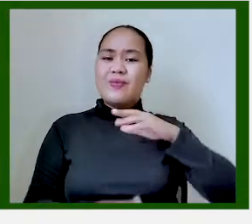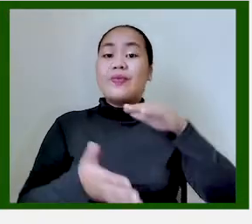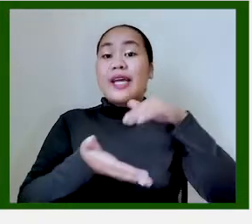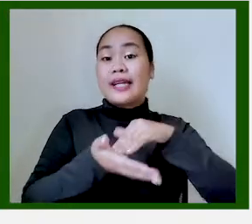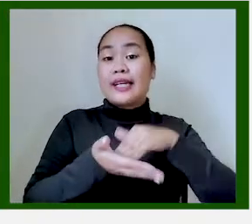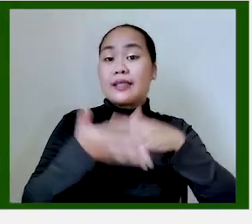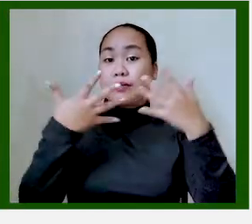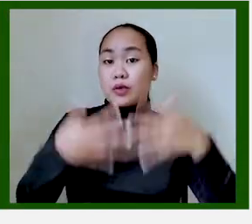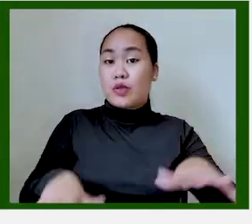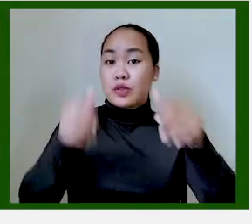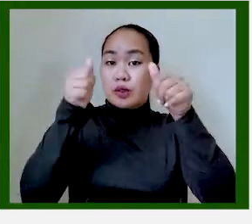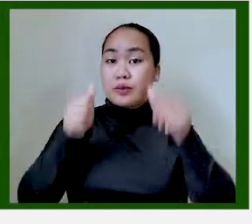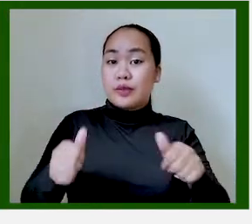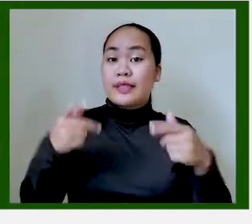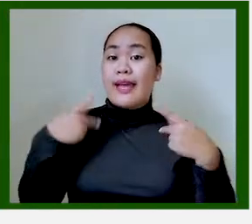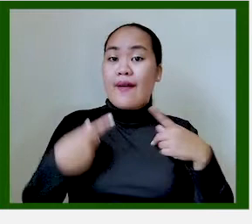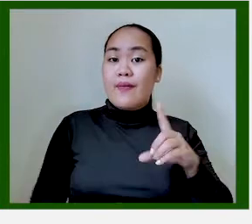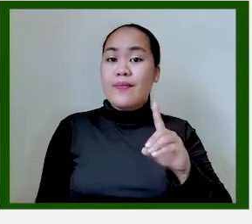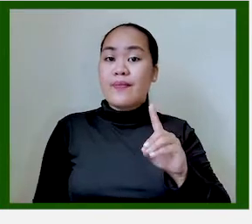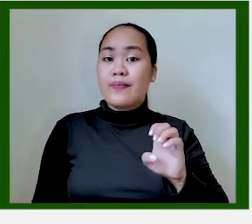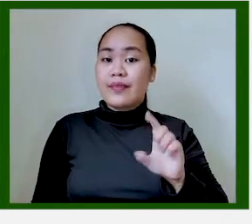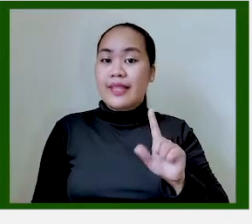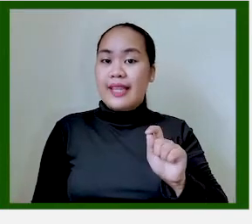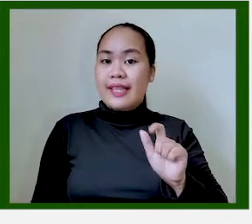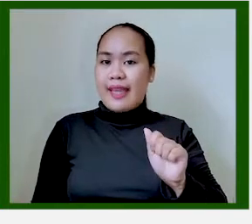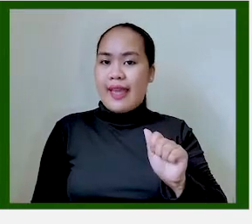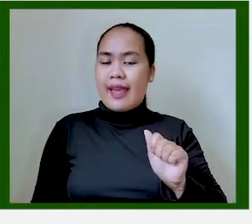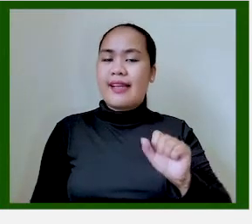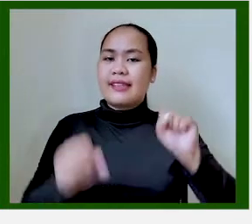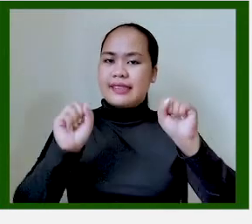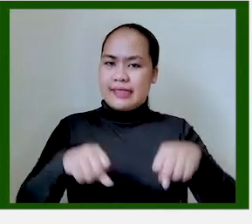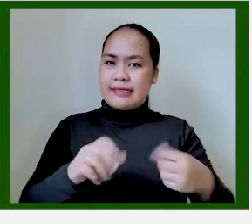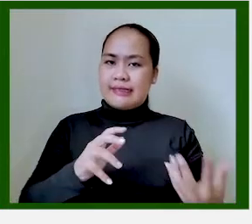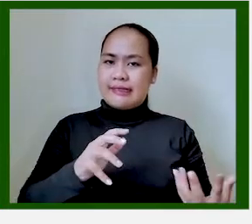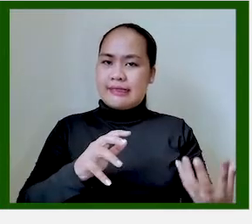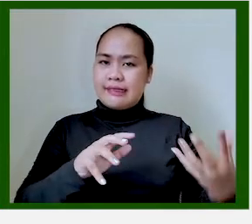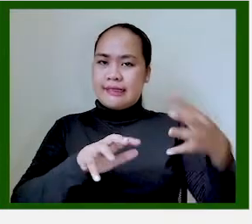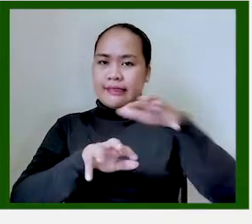has officially taken over na our country.